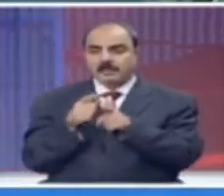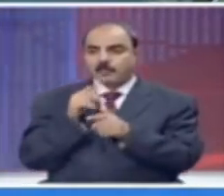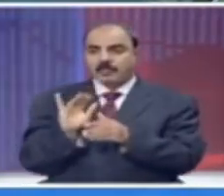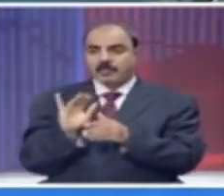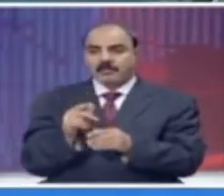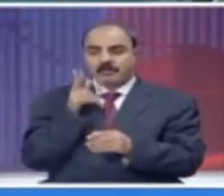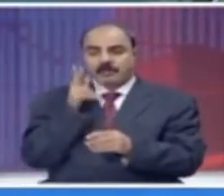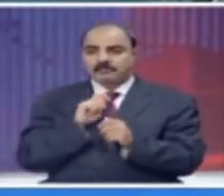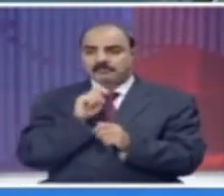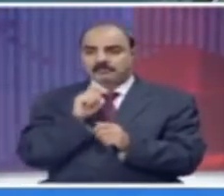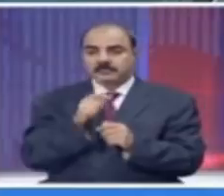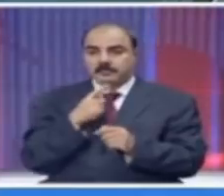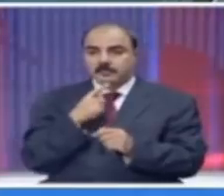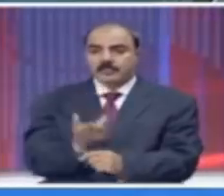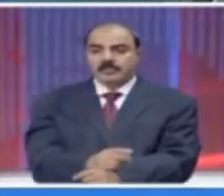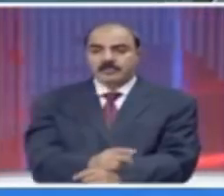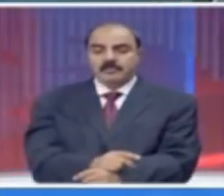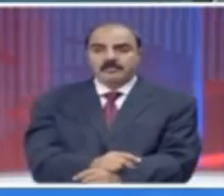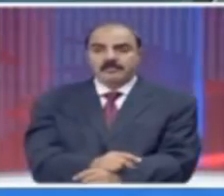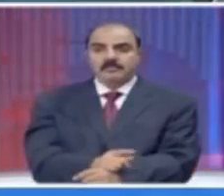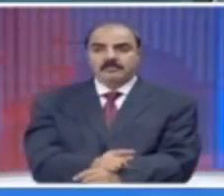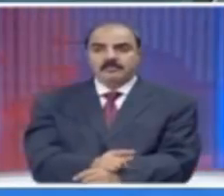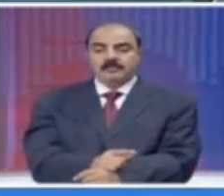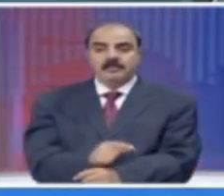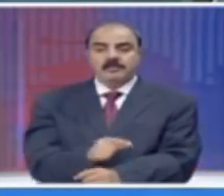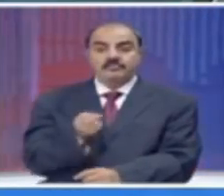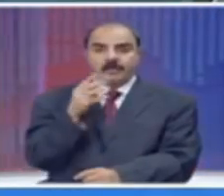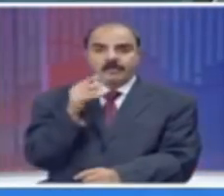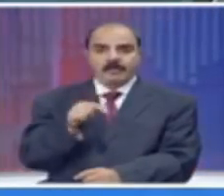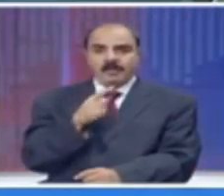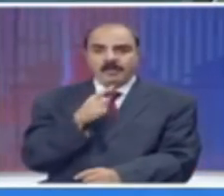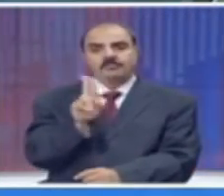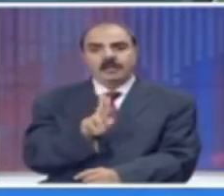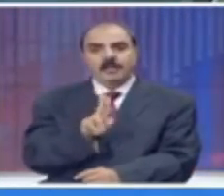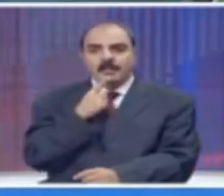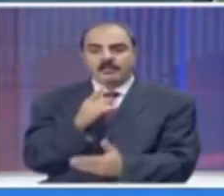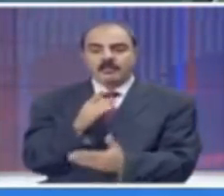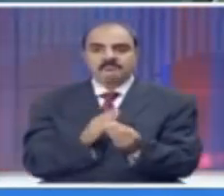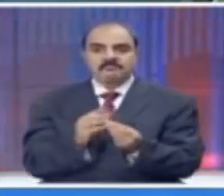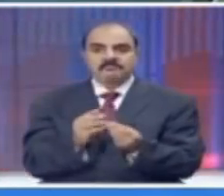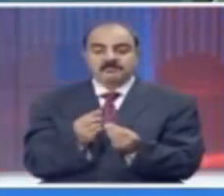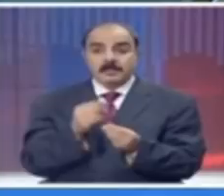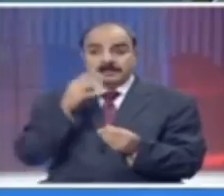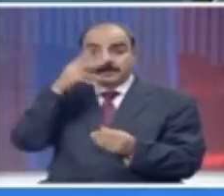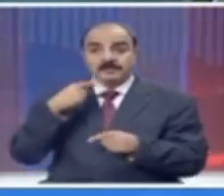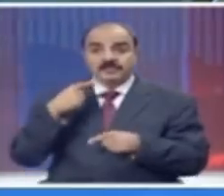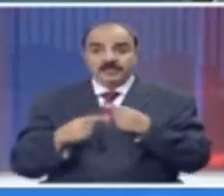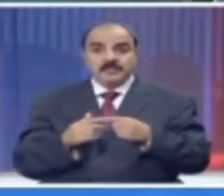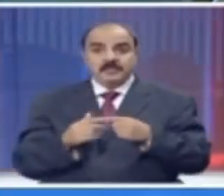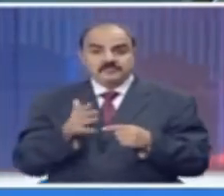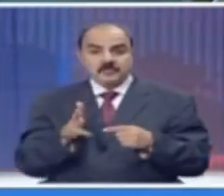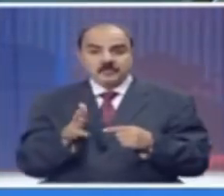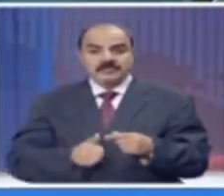تحدث إلى أحد الوسائل الإعلام الأمريكية هنا صباح اليوم، وتحدث عن أن ترامب